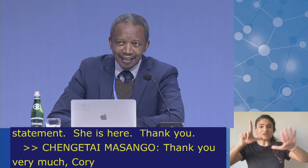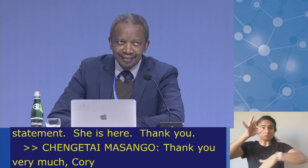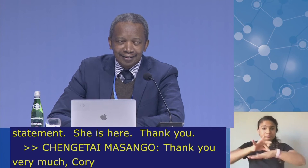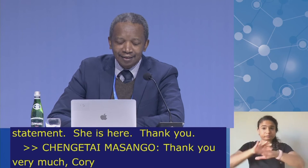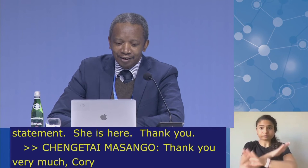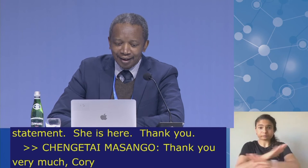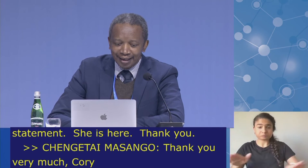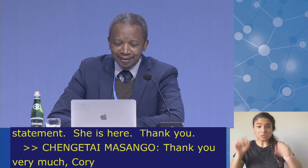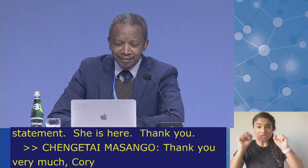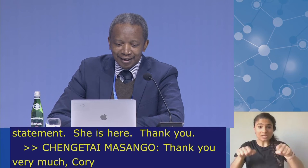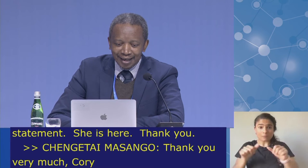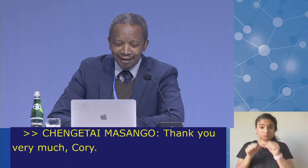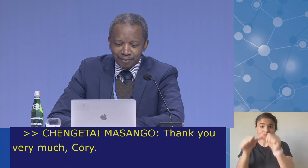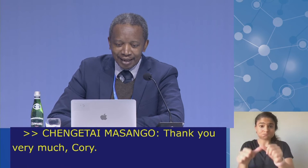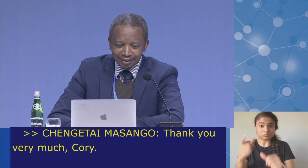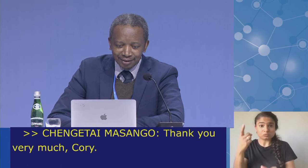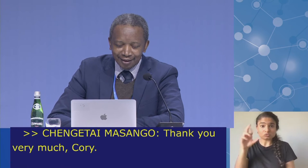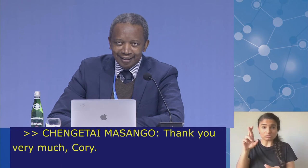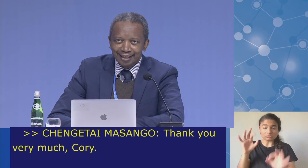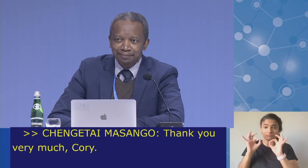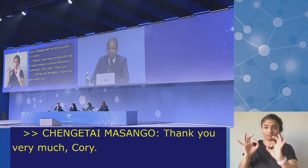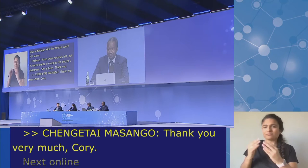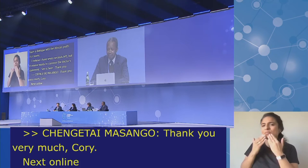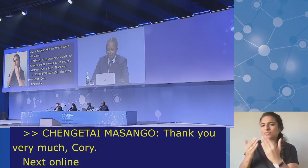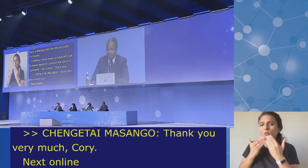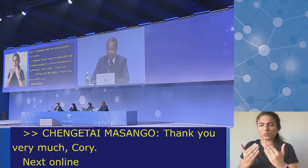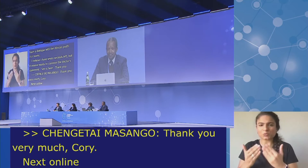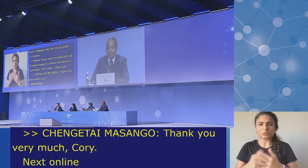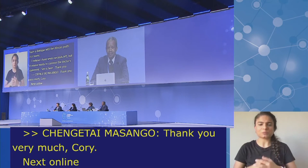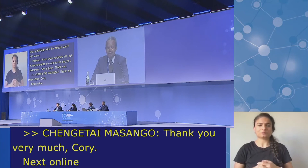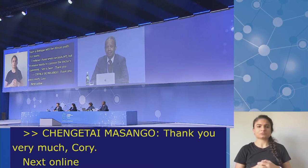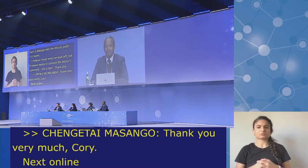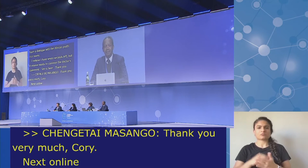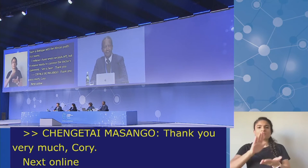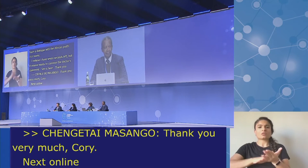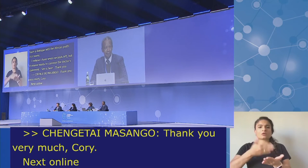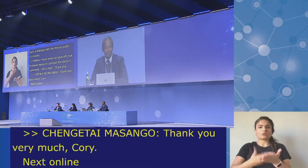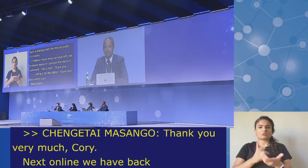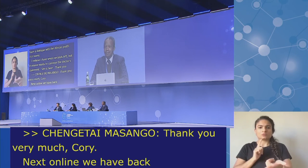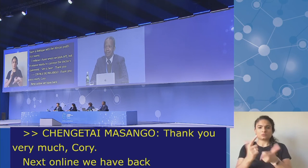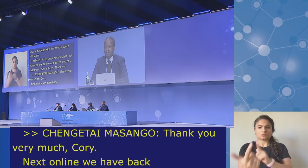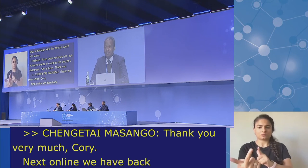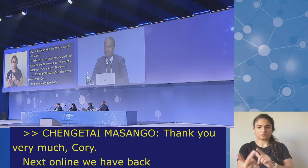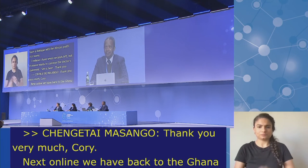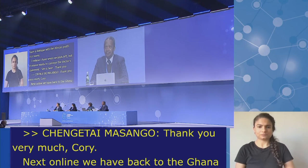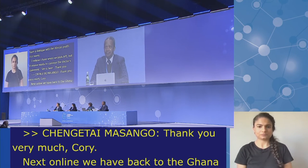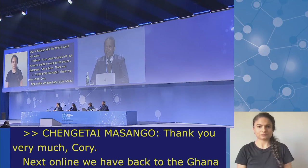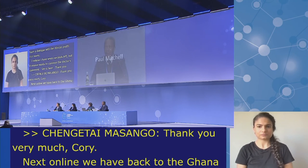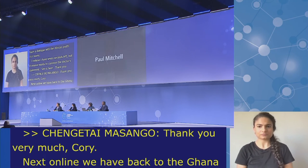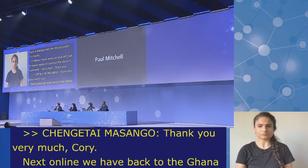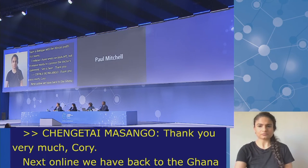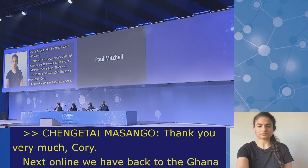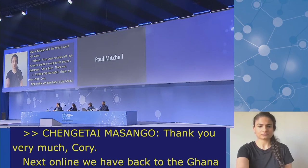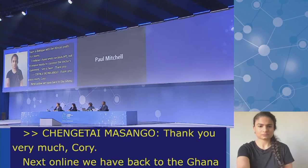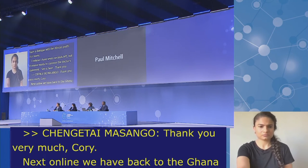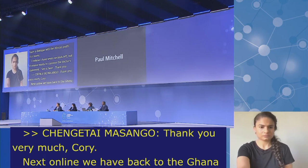больше времени у меня нет. И очередной человек онлайн, и возвращаемся к удаленному хабу в